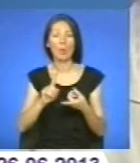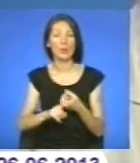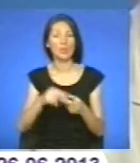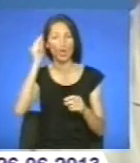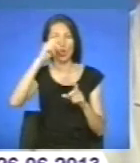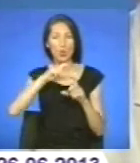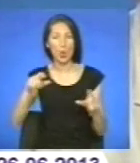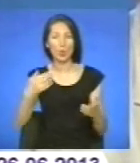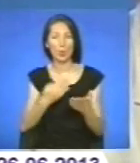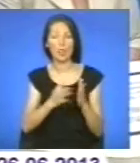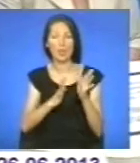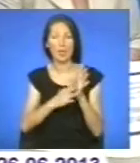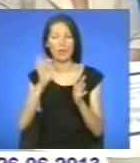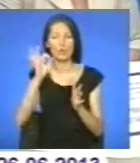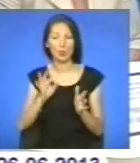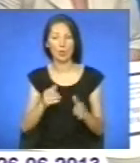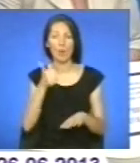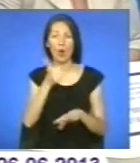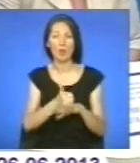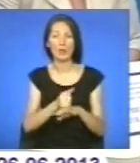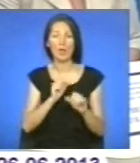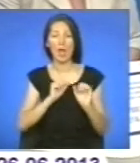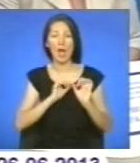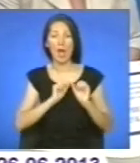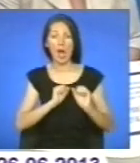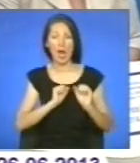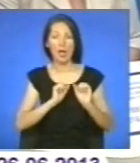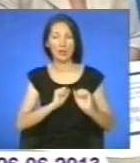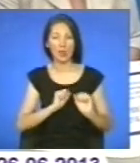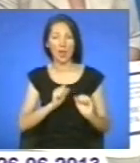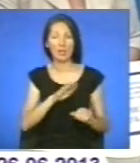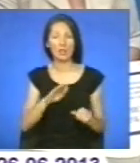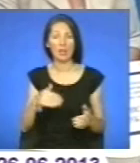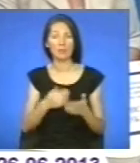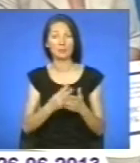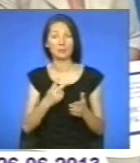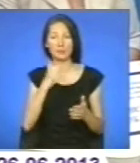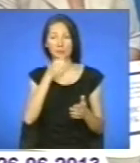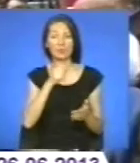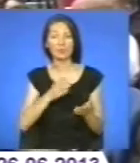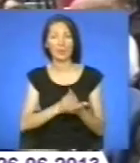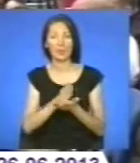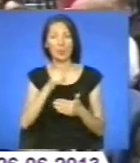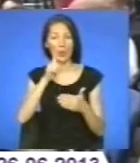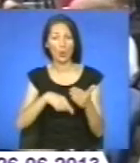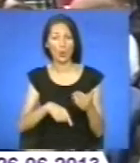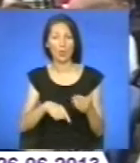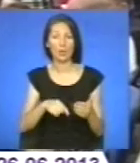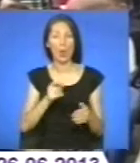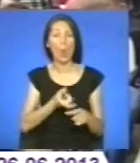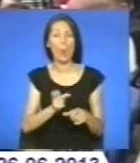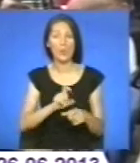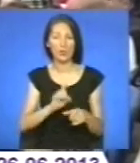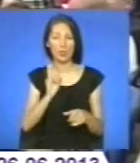майже 9%. Головний адвокат дітей майже з дворічним стажем Юрій Павленко переконаний, у більшості дитячих проблем